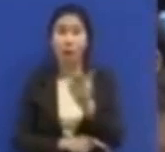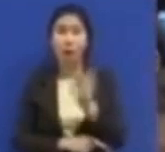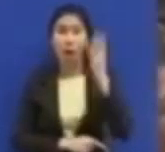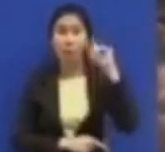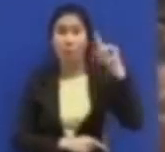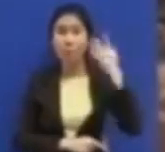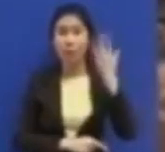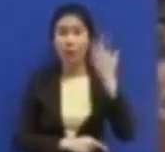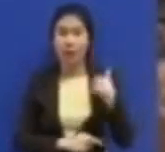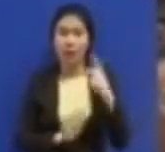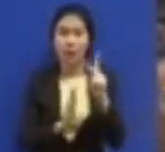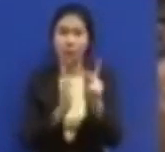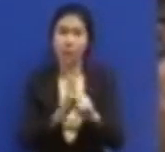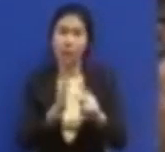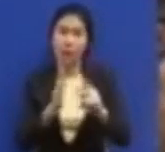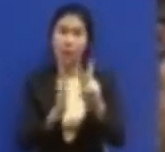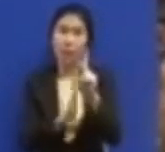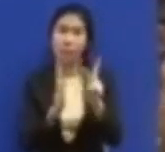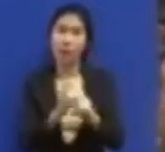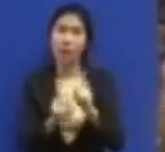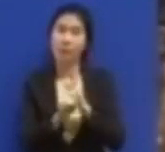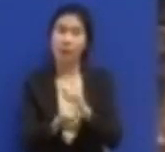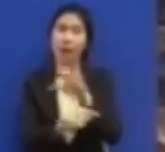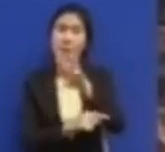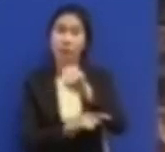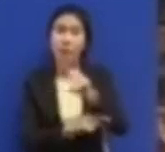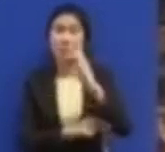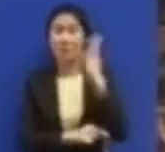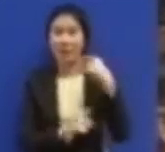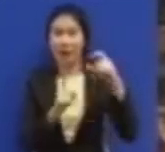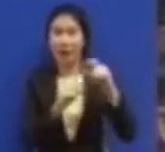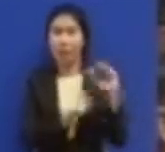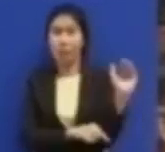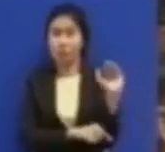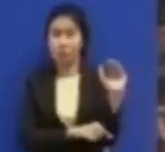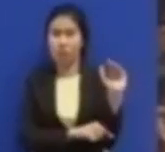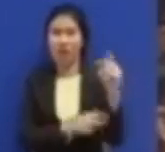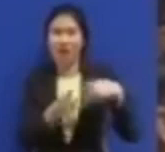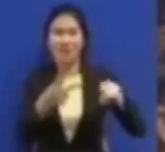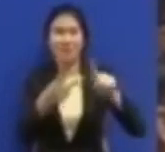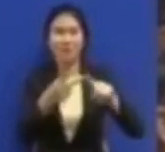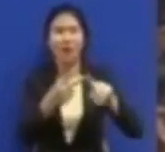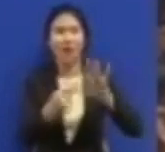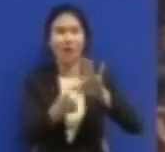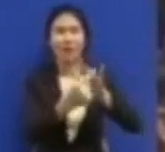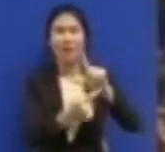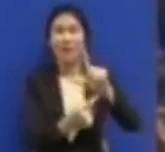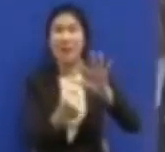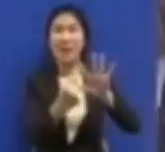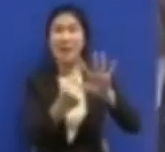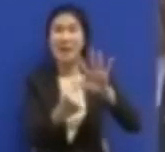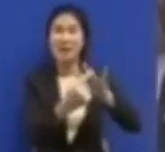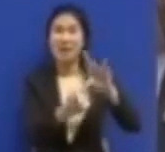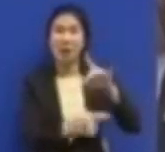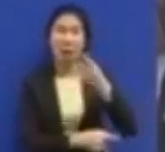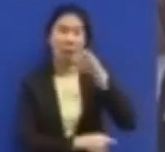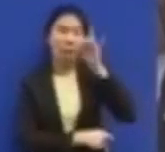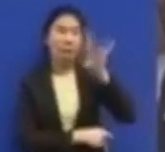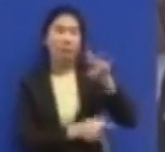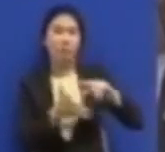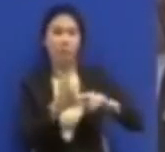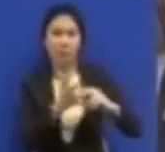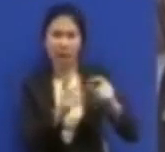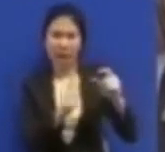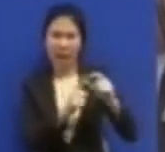อบังคับที่61นะฮะนอกจากคำว่ามีงูเห่าแล้วก็มีคำว่าเลอะเทอะด้วยนะครับเมื่อสักครู่นี้อันสภาอันสมเกียรติอันนี้นะ